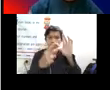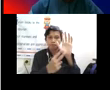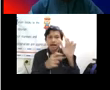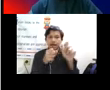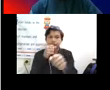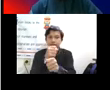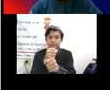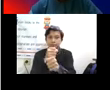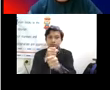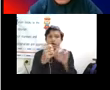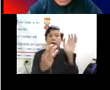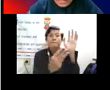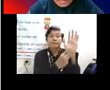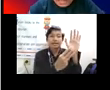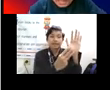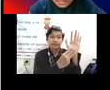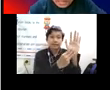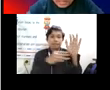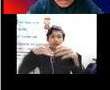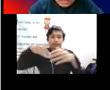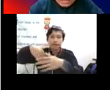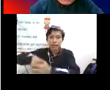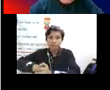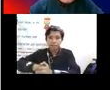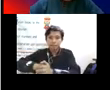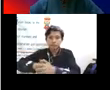kita masuk ke mendeley desktop lagi